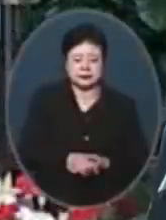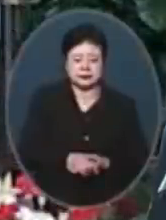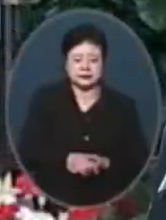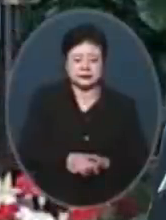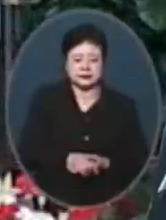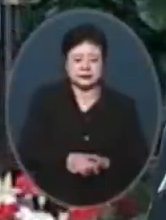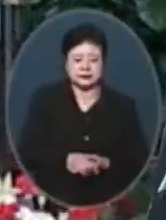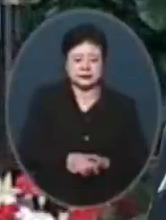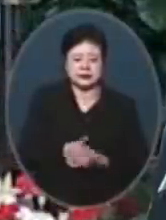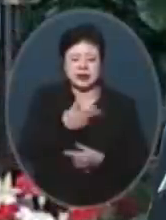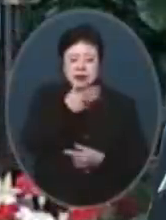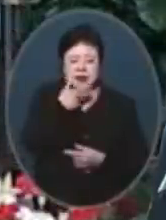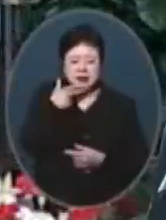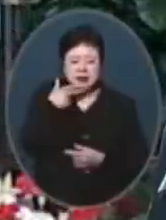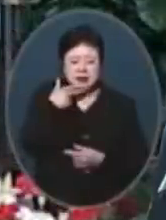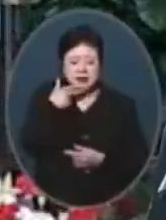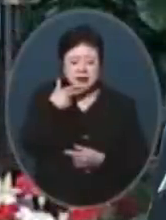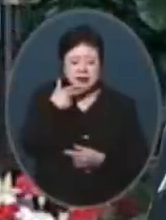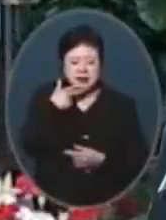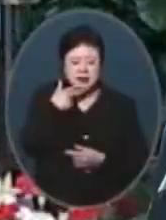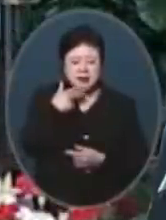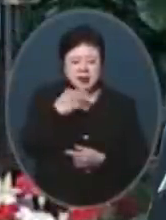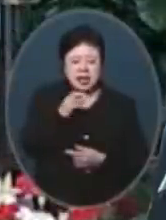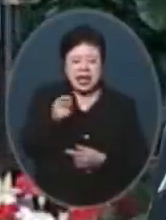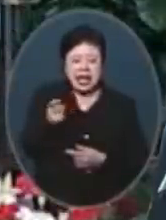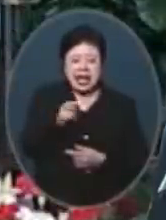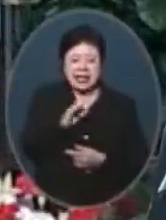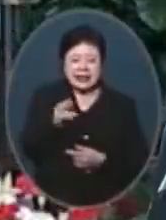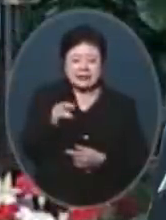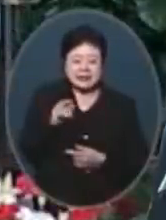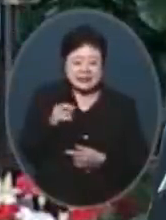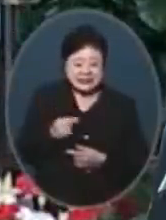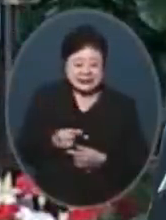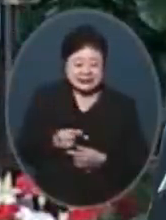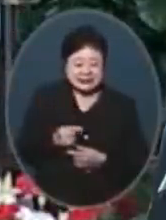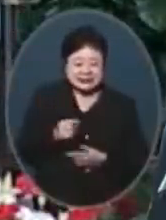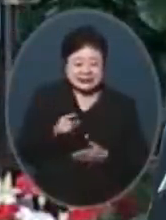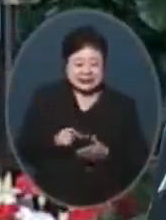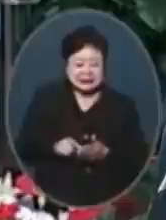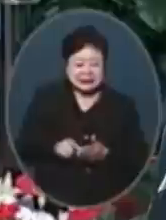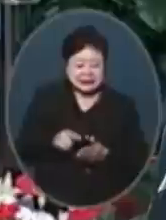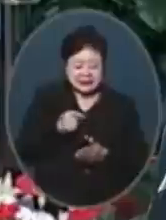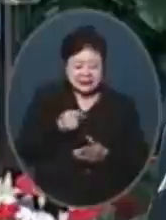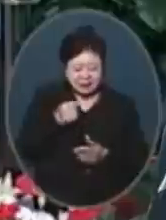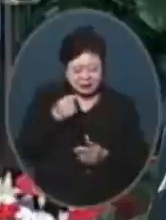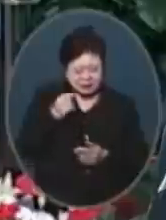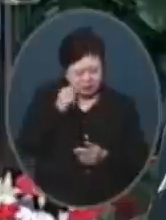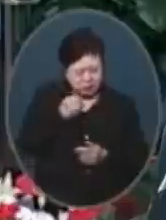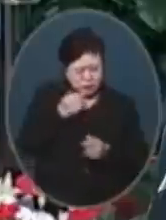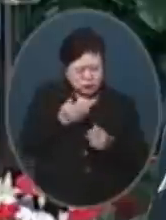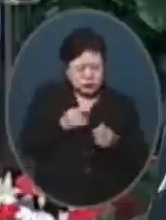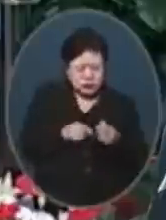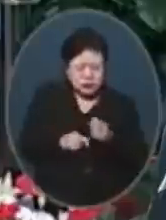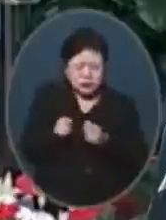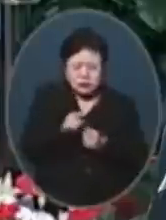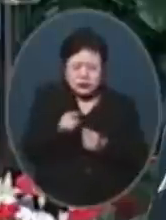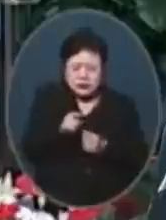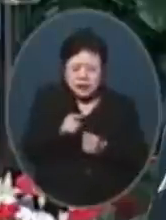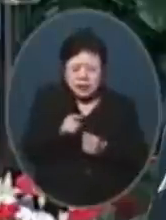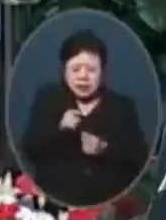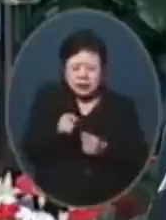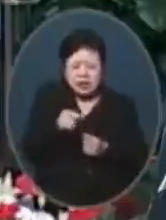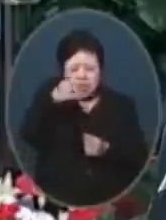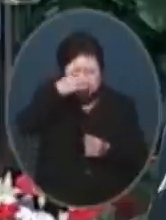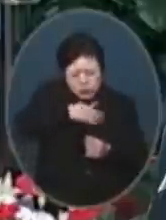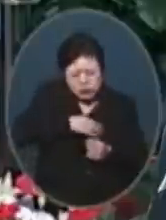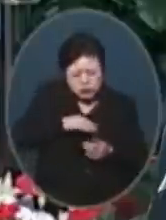17세기 영국의 신학자 토마스 아담스는 그대에게 시련을 주는 것은 무엇이나 그대